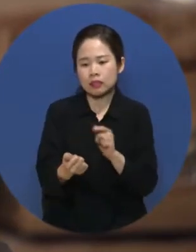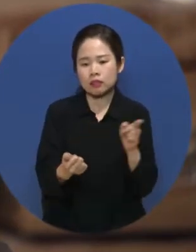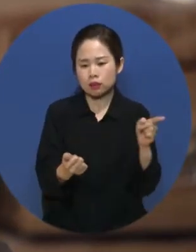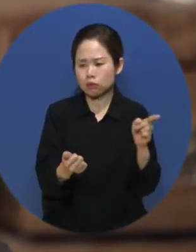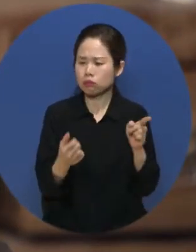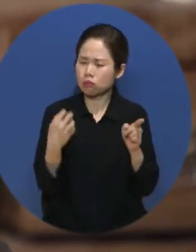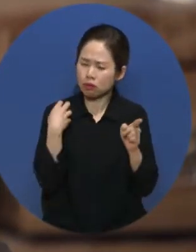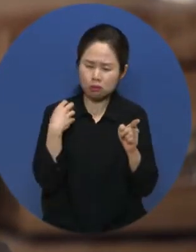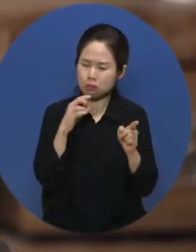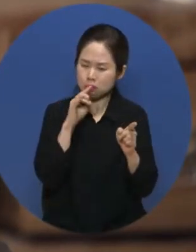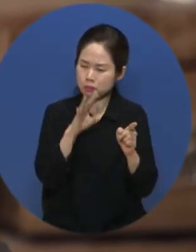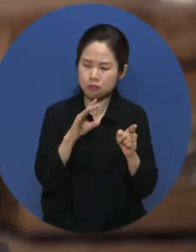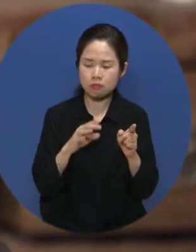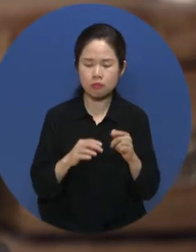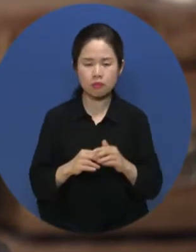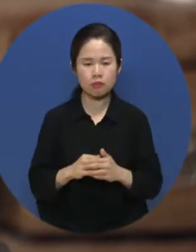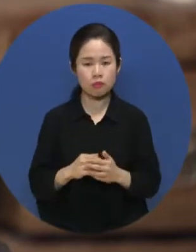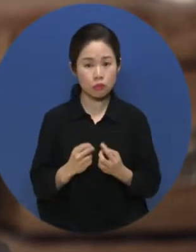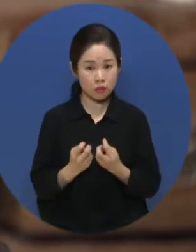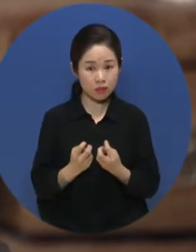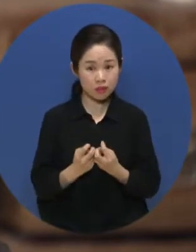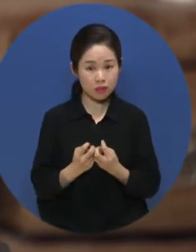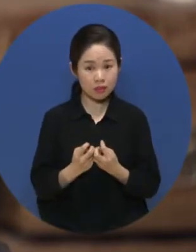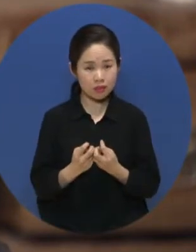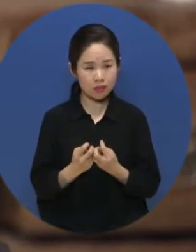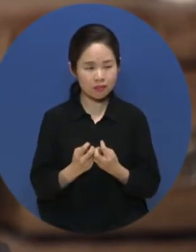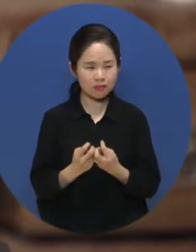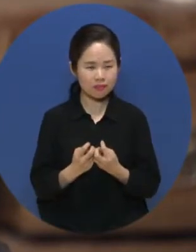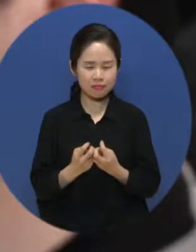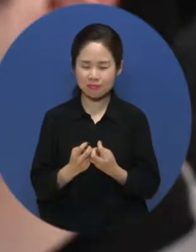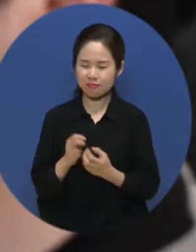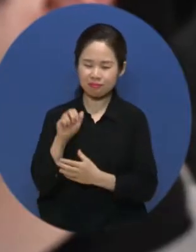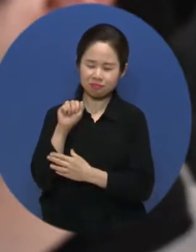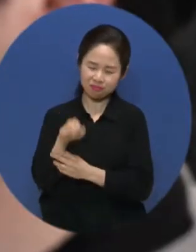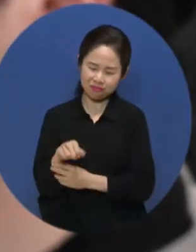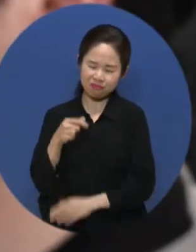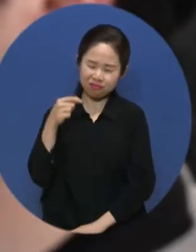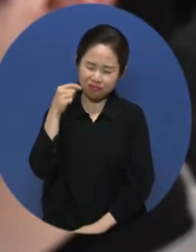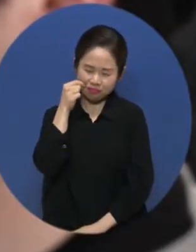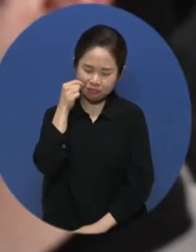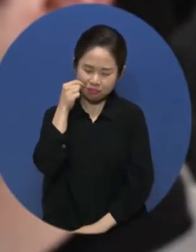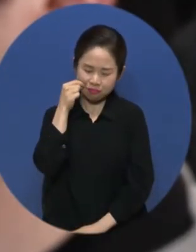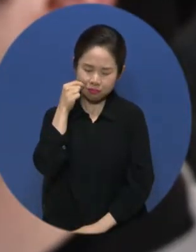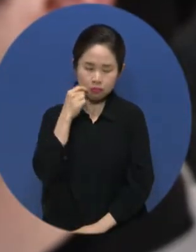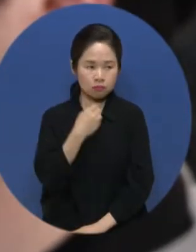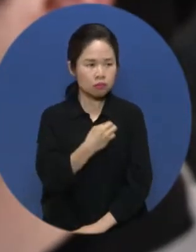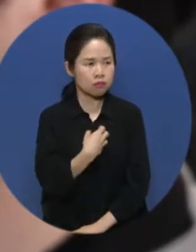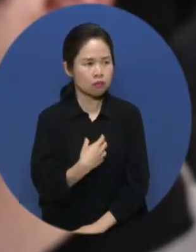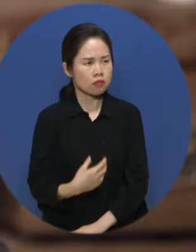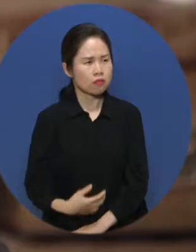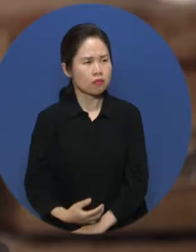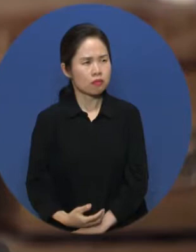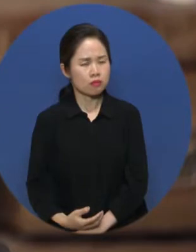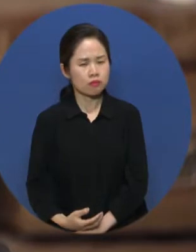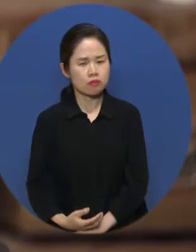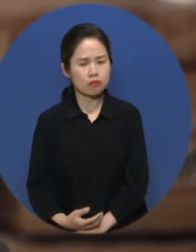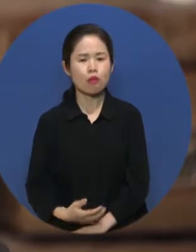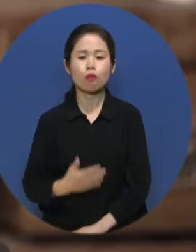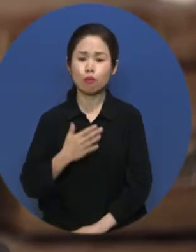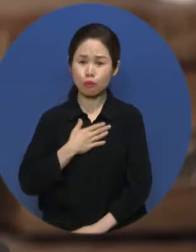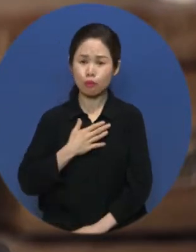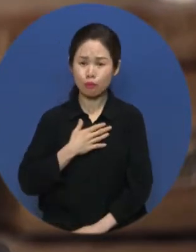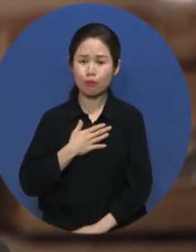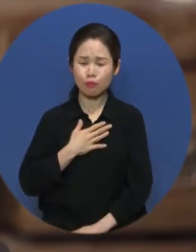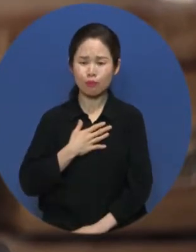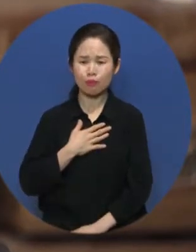수 없습니다. 그러니까 어떻게 해요? 학교를 다닐 수 없습니다 라고 이야기를 하시는 거죠. 제가 다른 분들처럼 6년